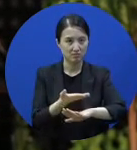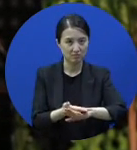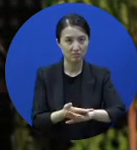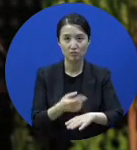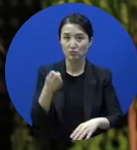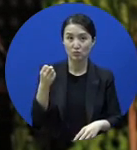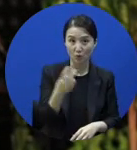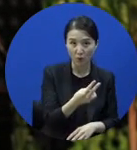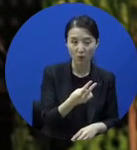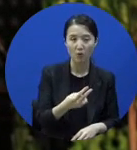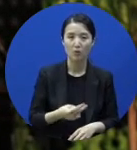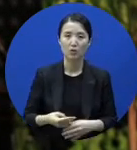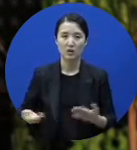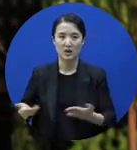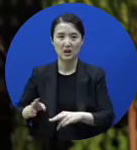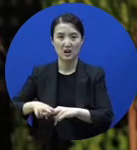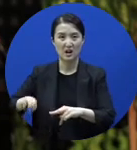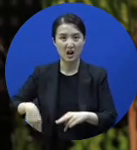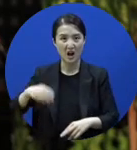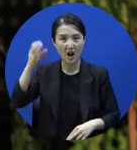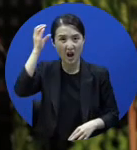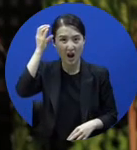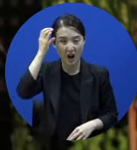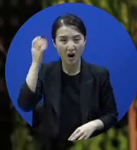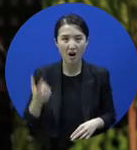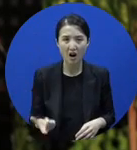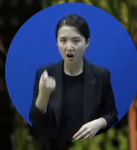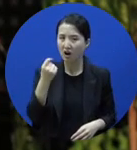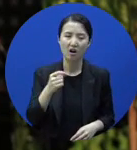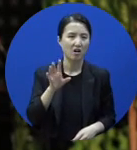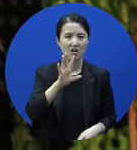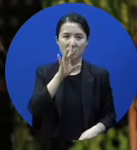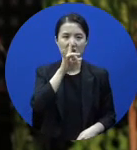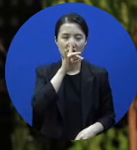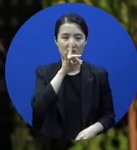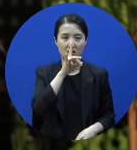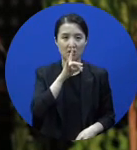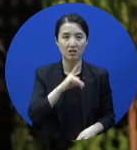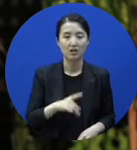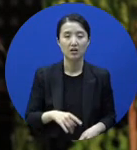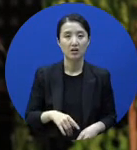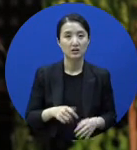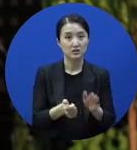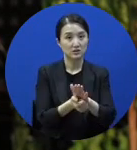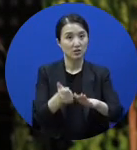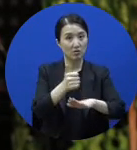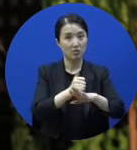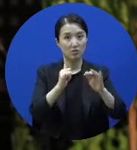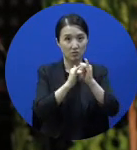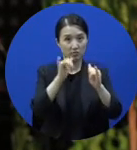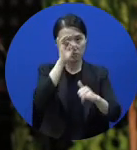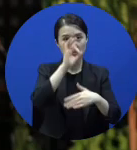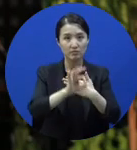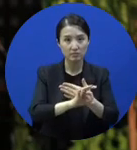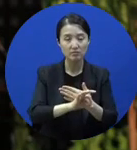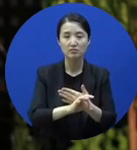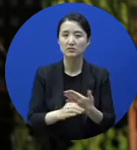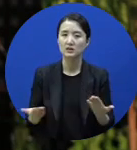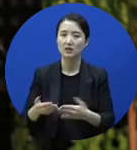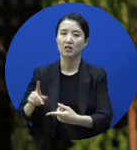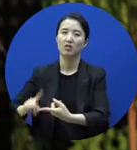수는 없거든요. 그렇죠. 직장을 그만둘 수가 없고 많은 창업가들, 성공한 창업가들도 보면 직장을 그만두지 않고